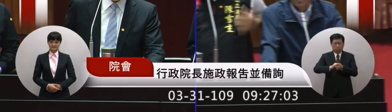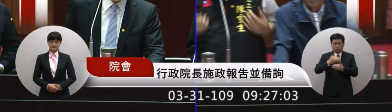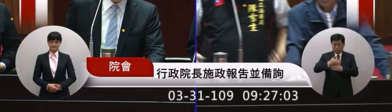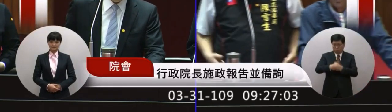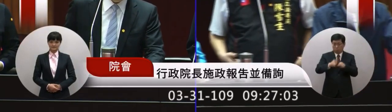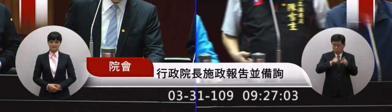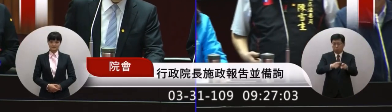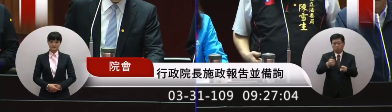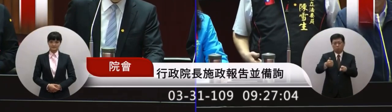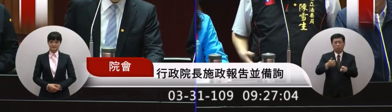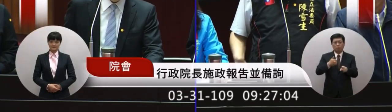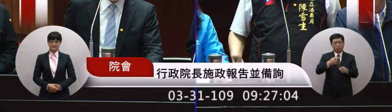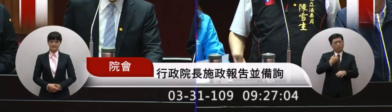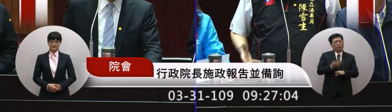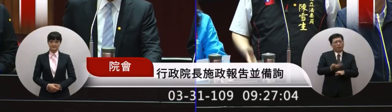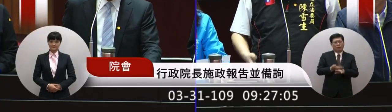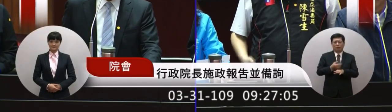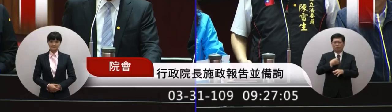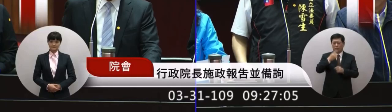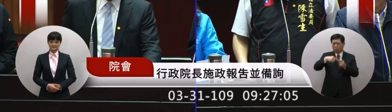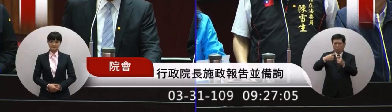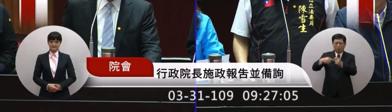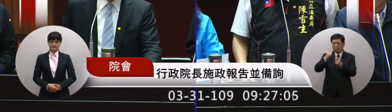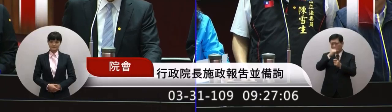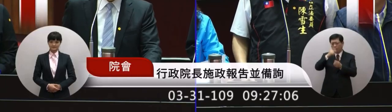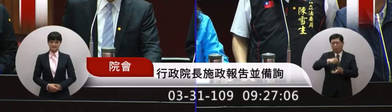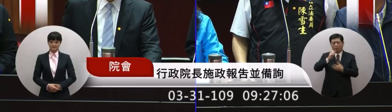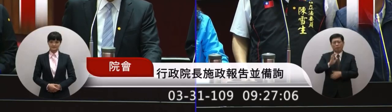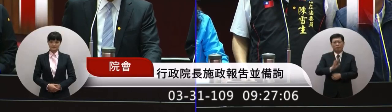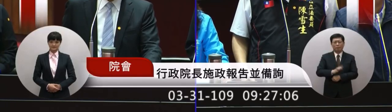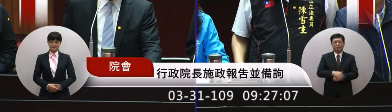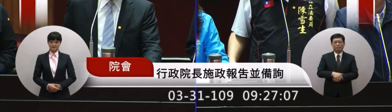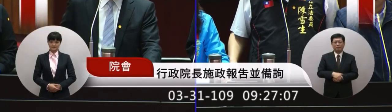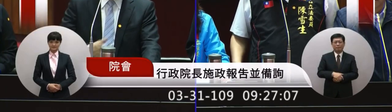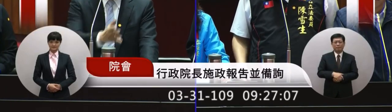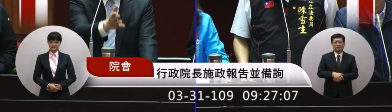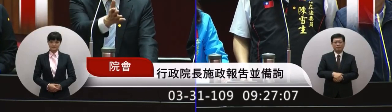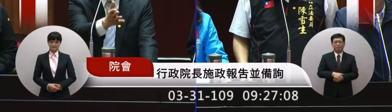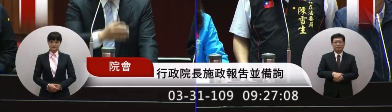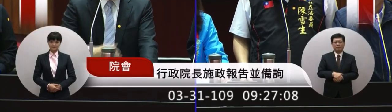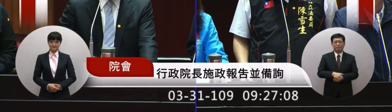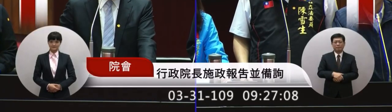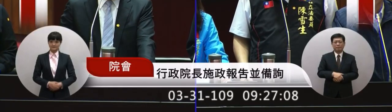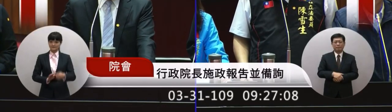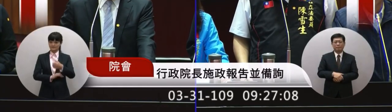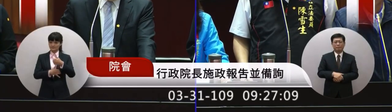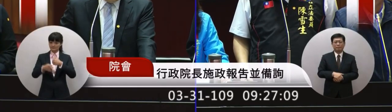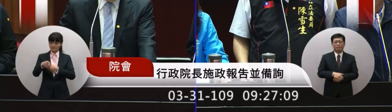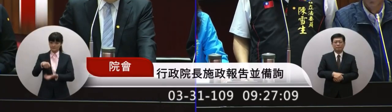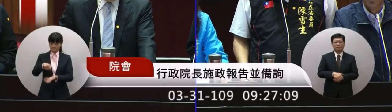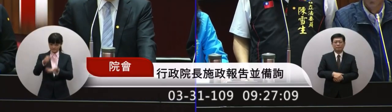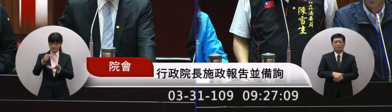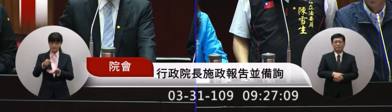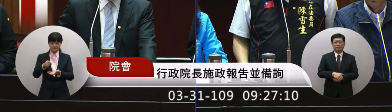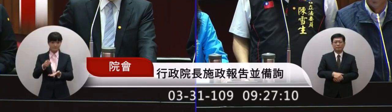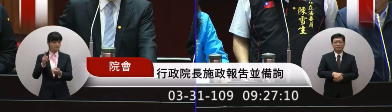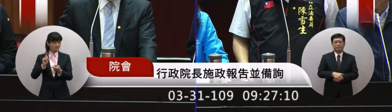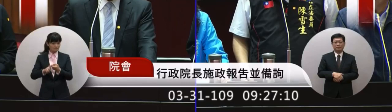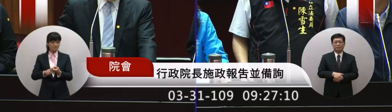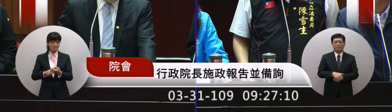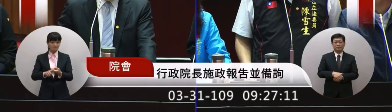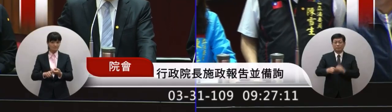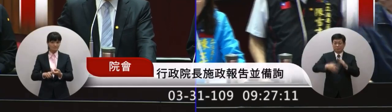好不好？我们会比较安心，不要每年在这边都在提这个问题。 委员讲的话很有力呢， 院